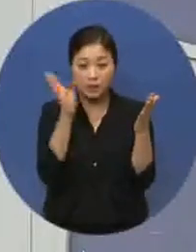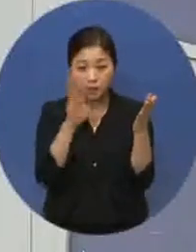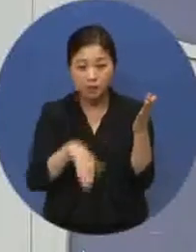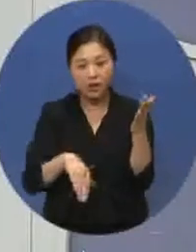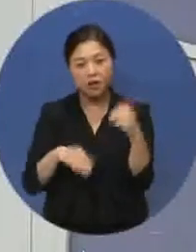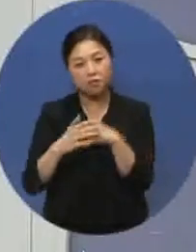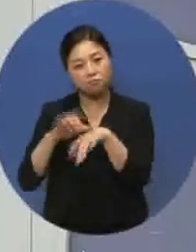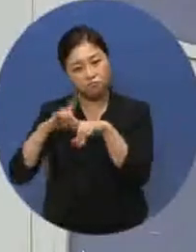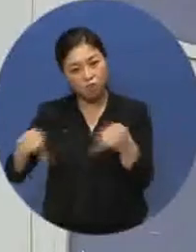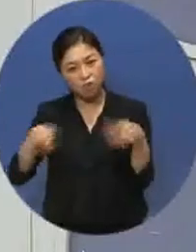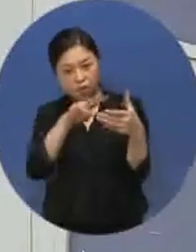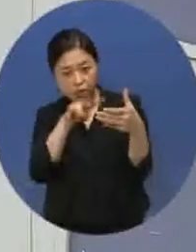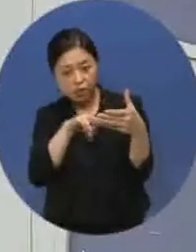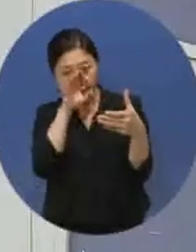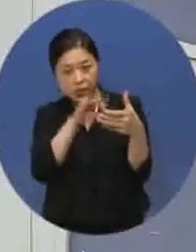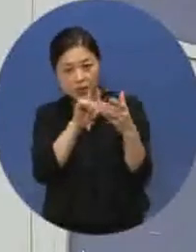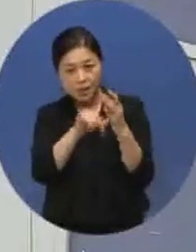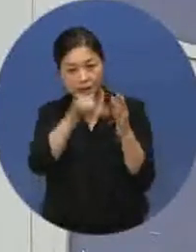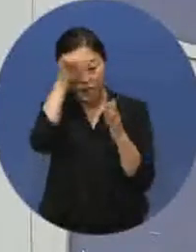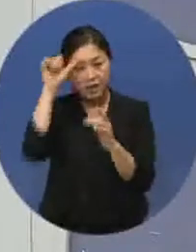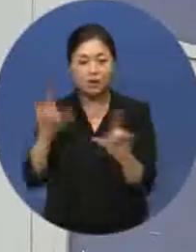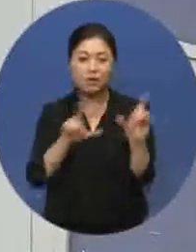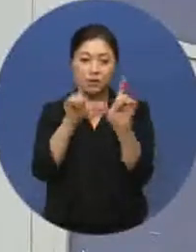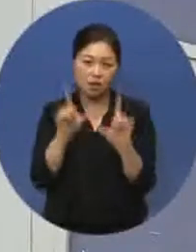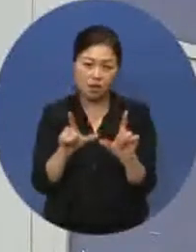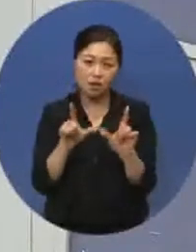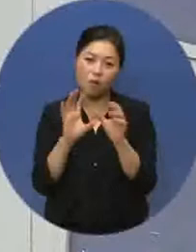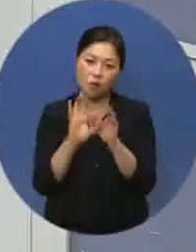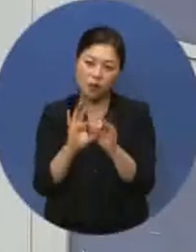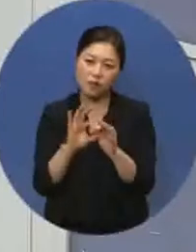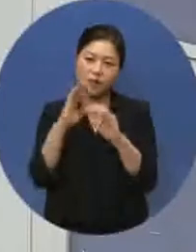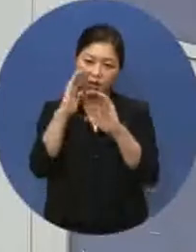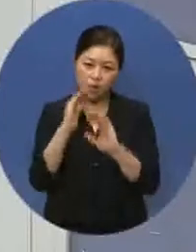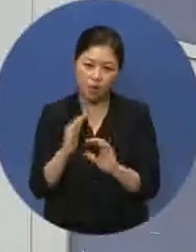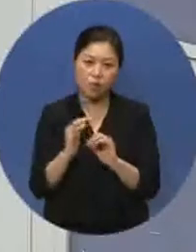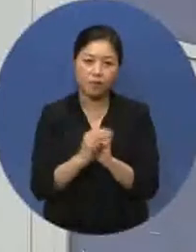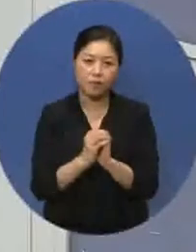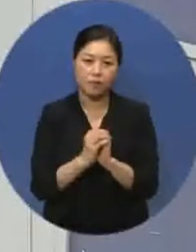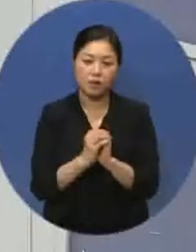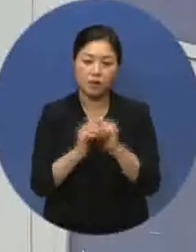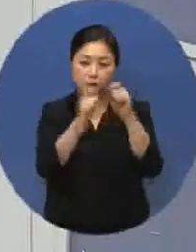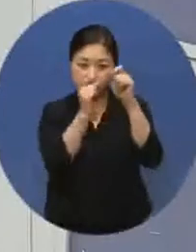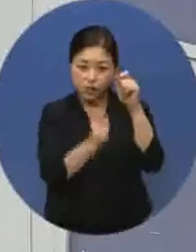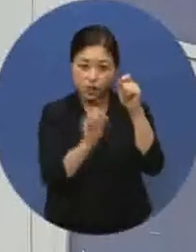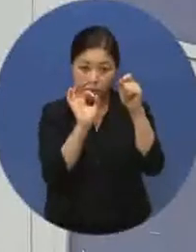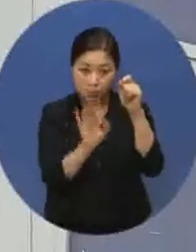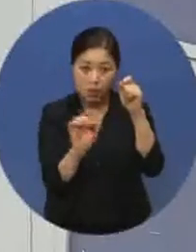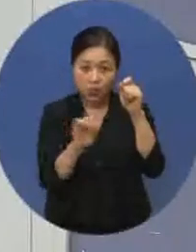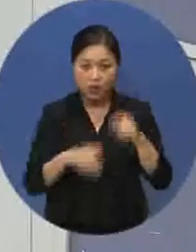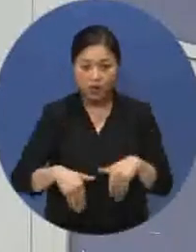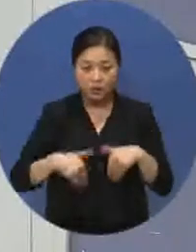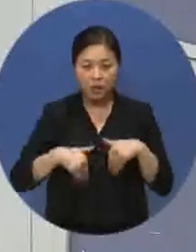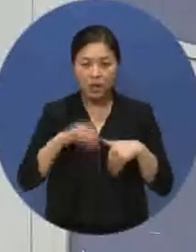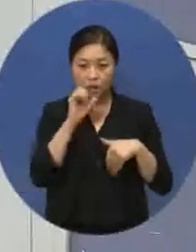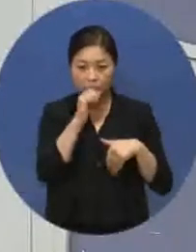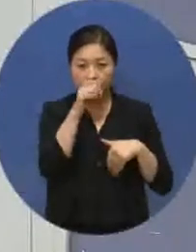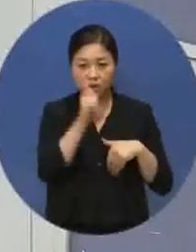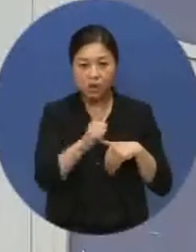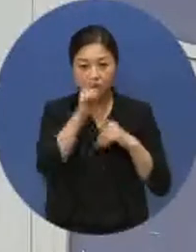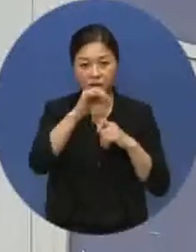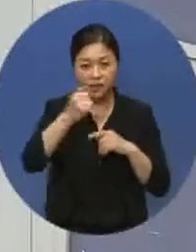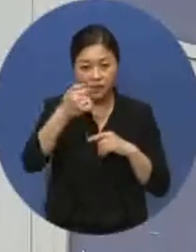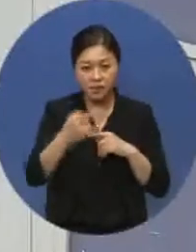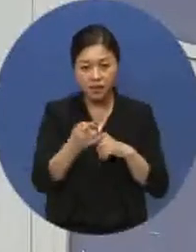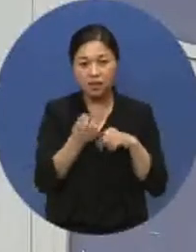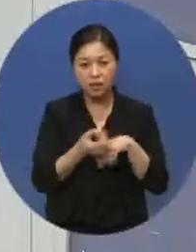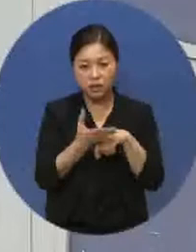일반인들이 보시기에도 인생에 대한 담론, 그래서 그 책의 부제가 따뜻한 변호사 이찬희가 전하는 행복론이라고